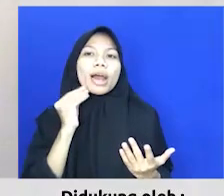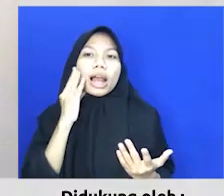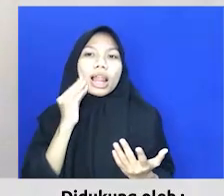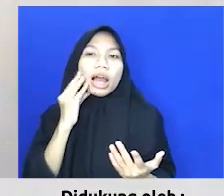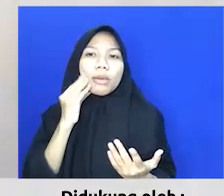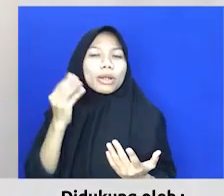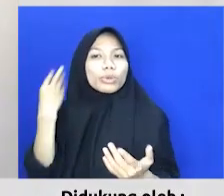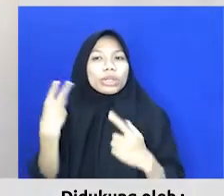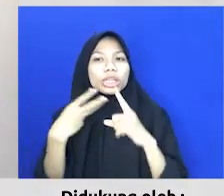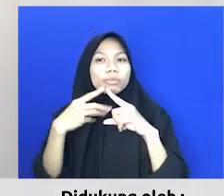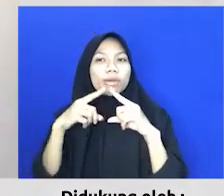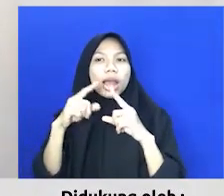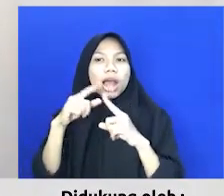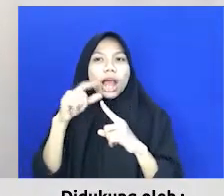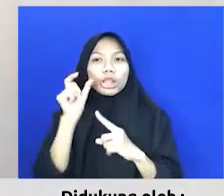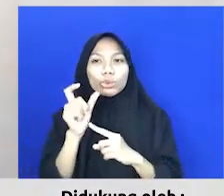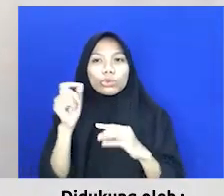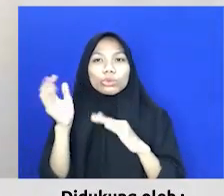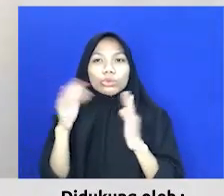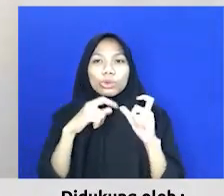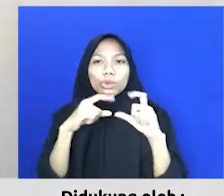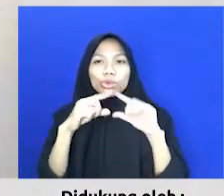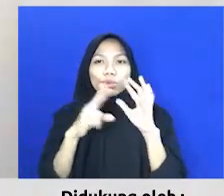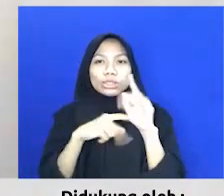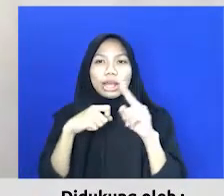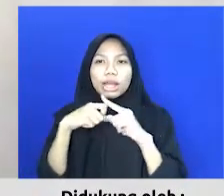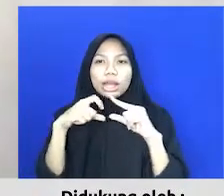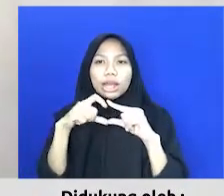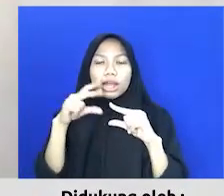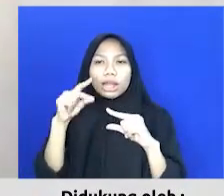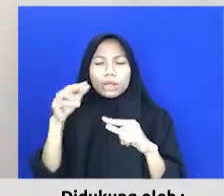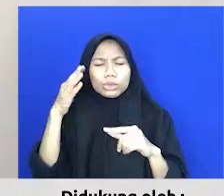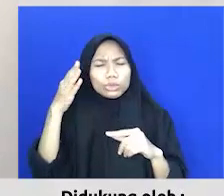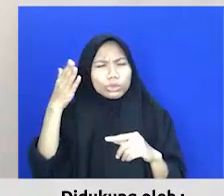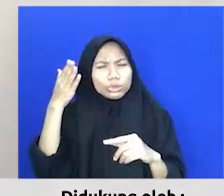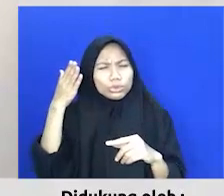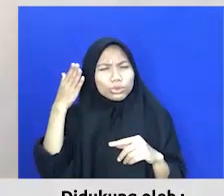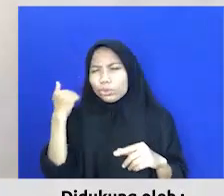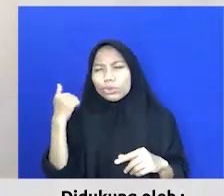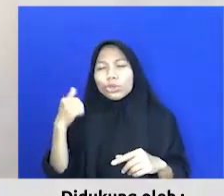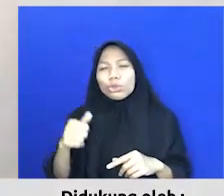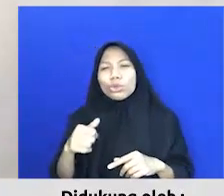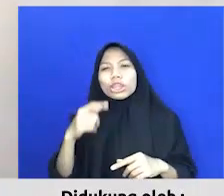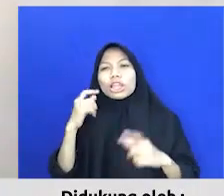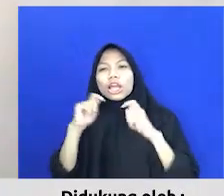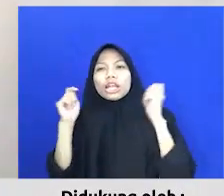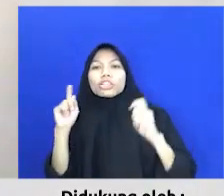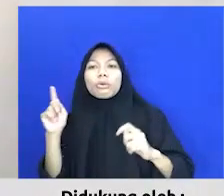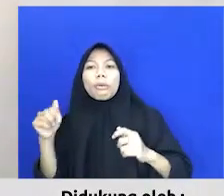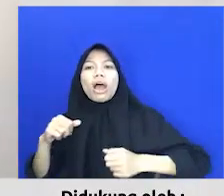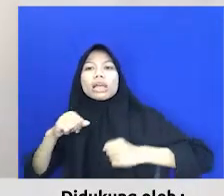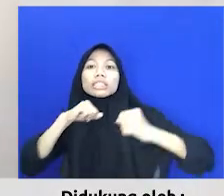jauh sekali ya. Nah. Jadi Pak, okay. Intinya bisa dikatakan bahkan dari film-film